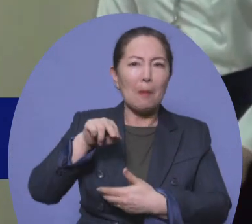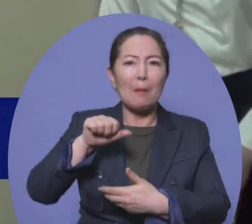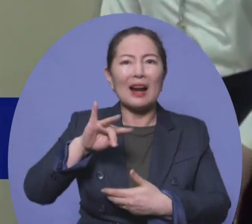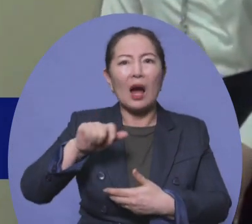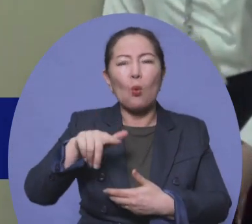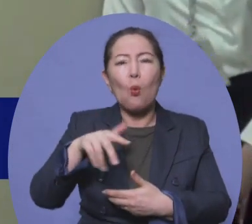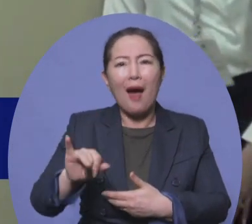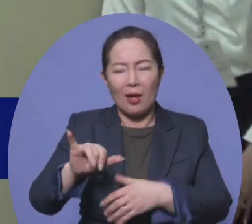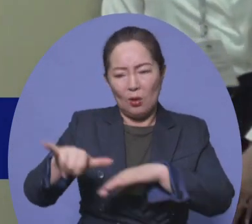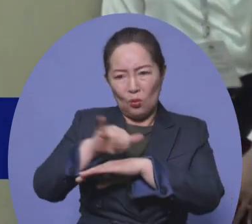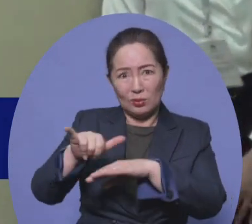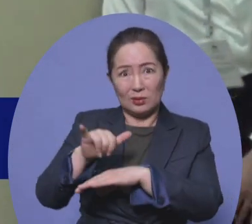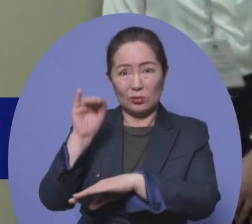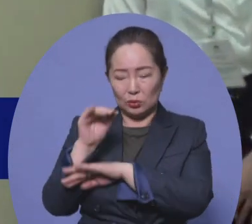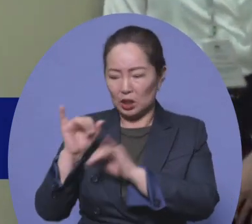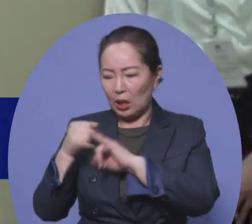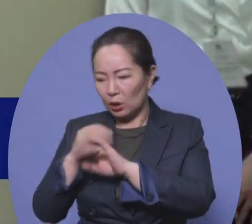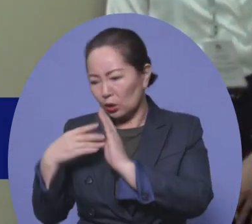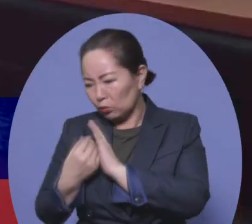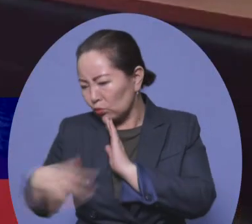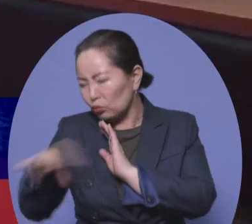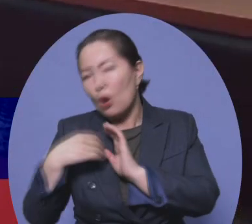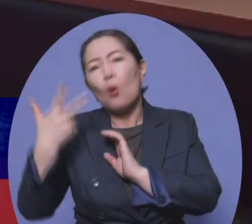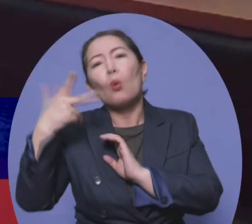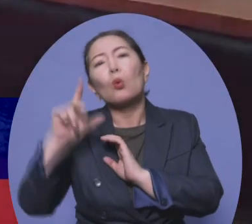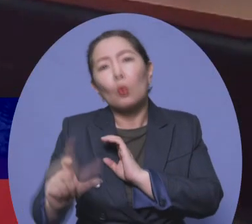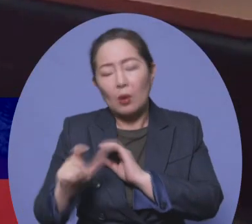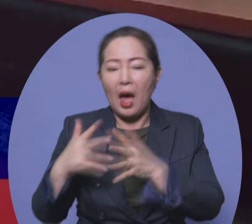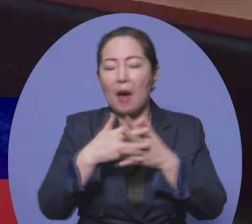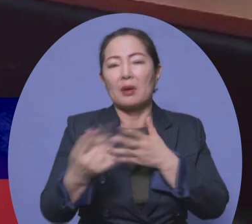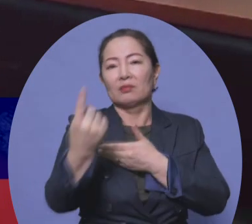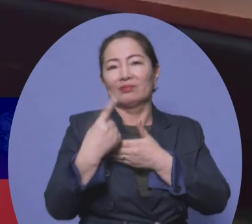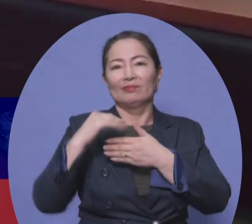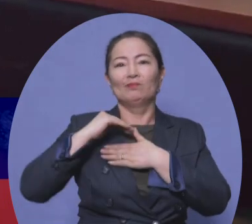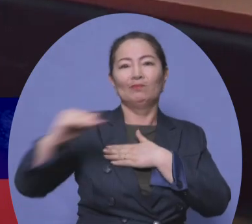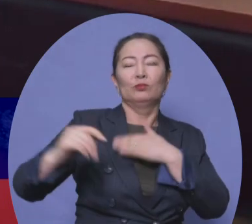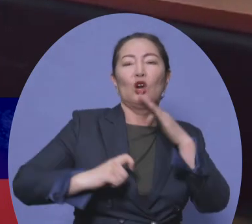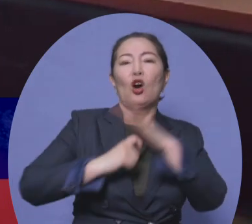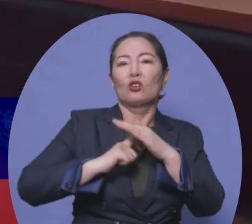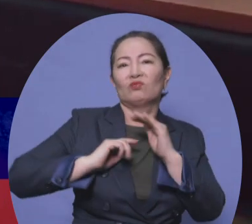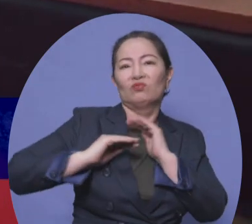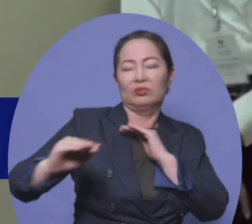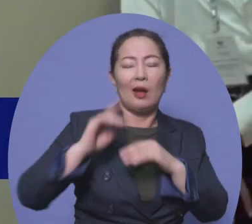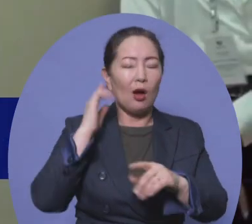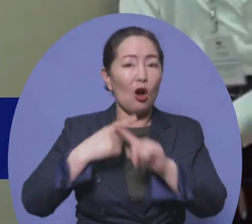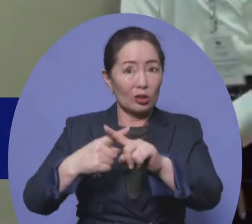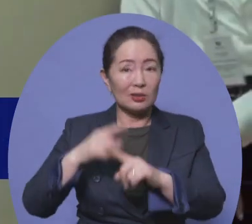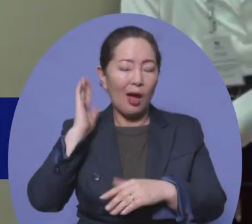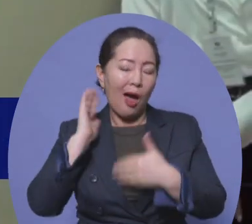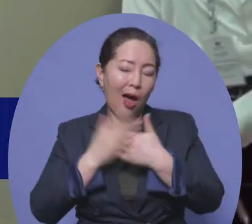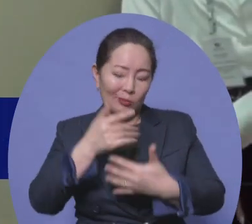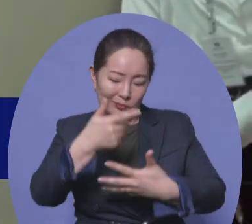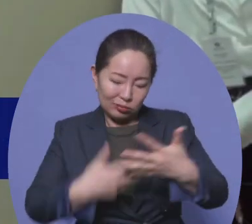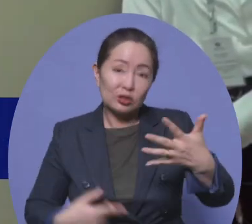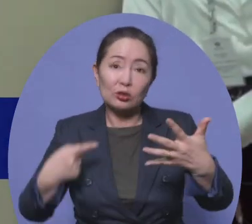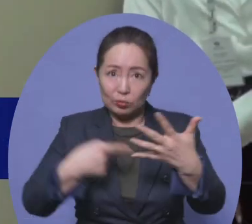албан тушаалтнууд болон тэдгээрийн гэр бүлийн гишүүд болох 3 хүнийг Америк нэгдсэн улсад нэвтрхийг хоригдож авилгын жагсаалтад нэмж оруулжээ.